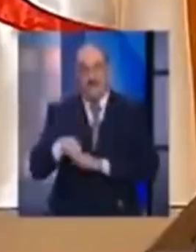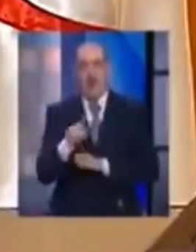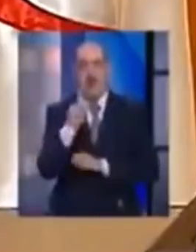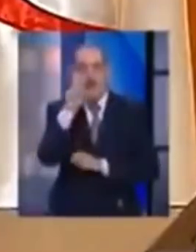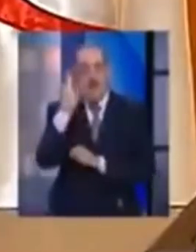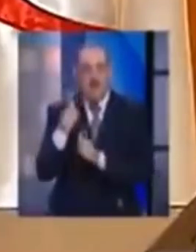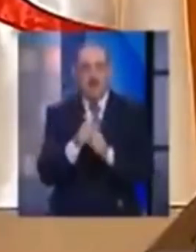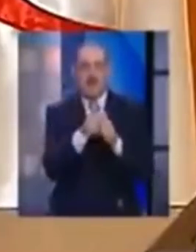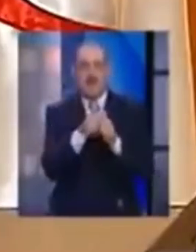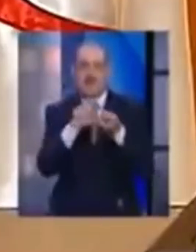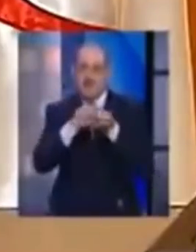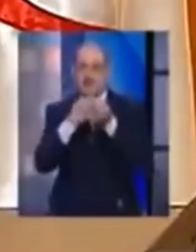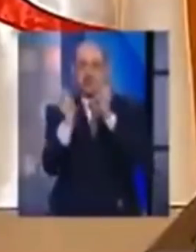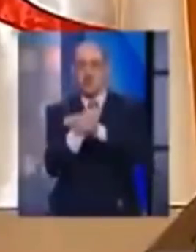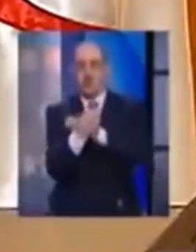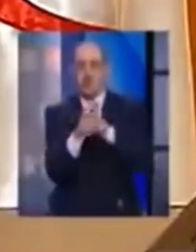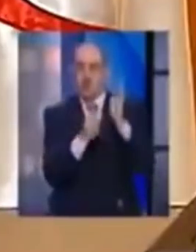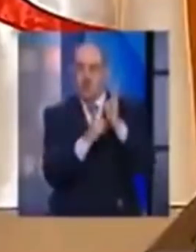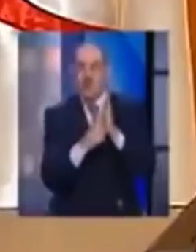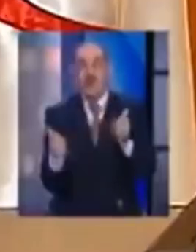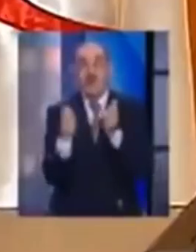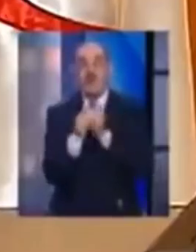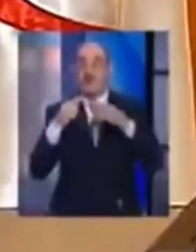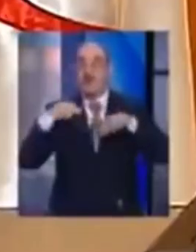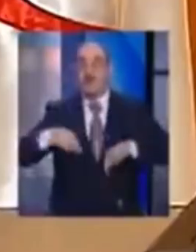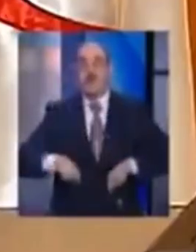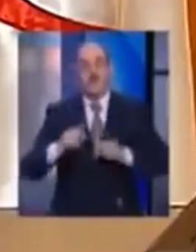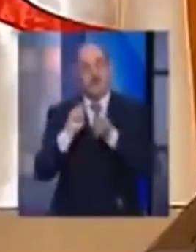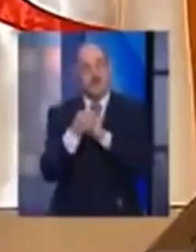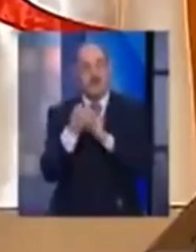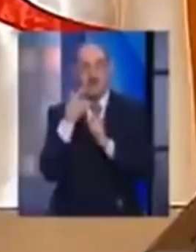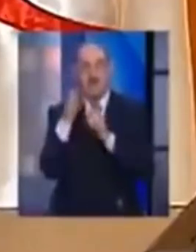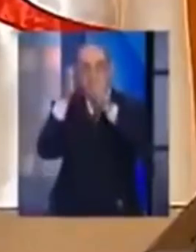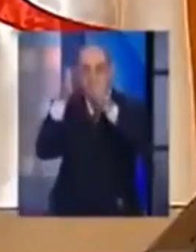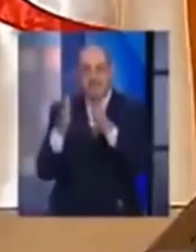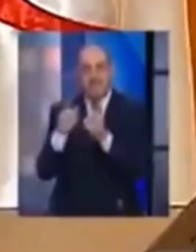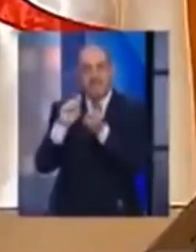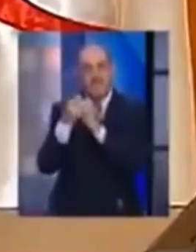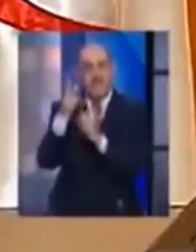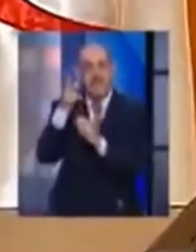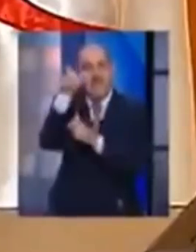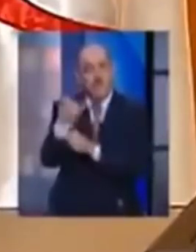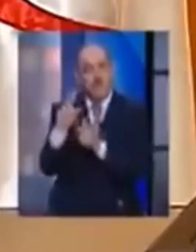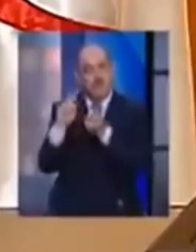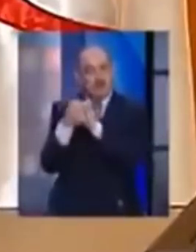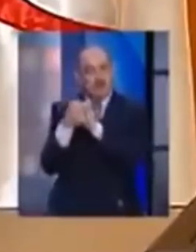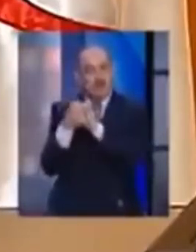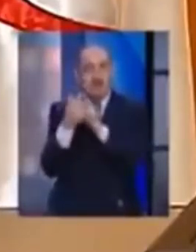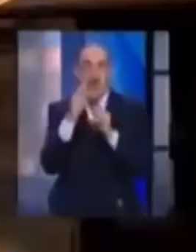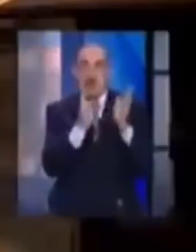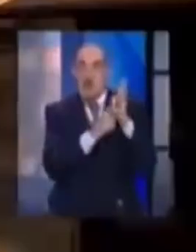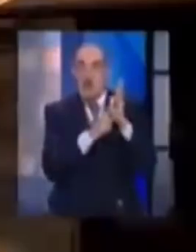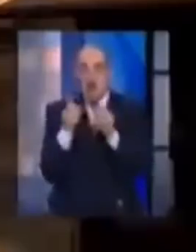بقوانين ومؤسسات جديده، مش مجرد ان نغير شخص انا راني غيرت، لما السلوك